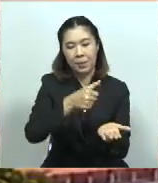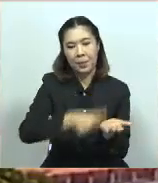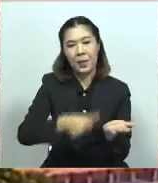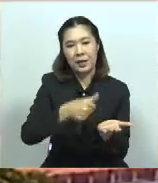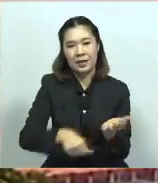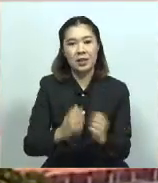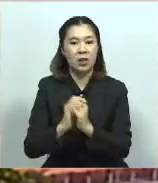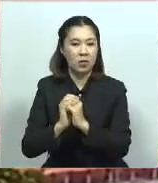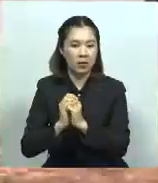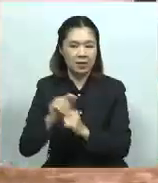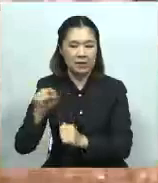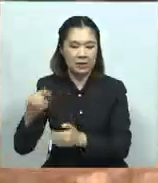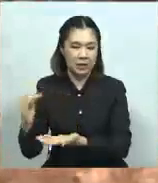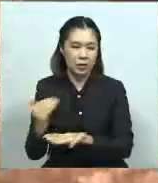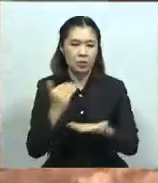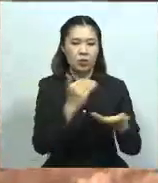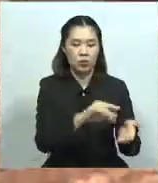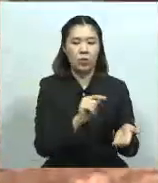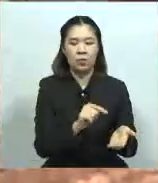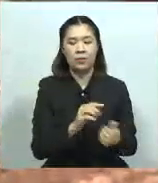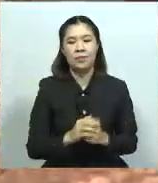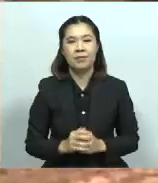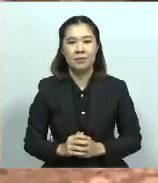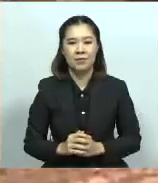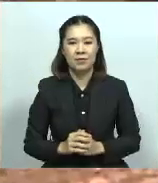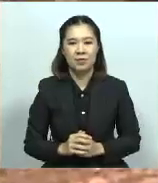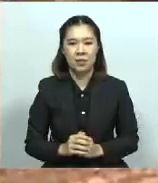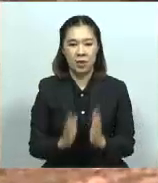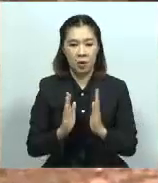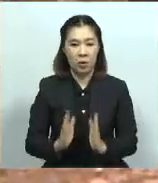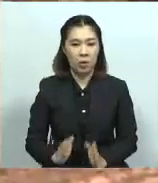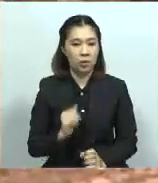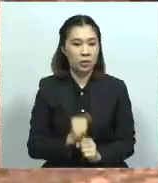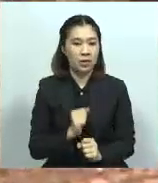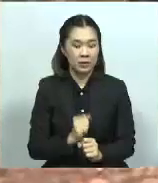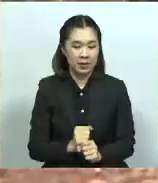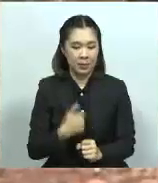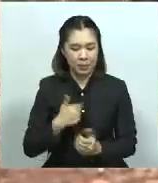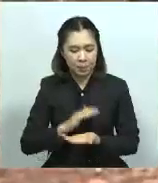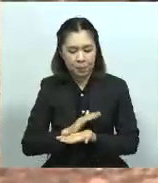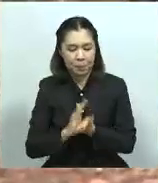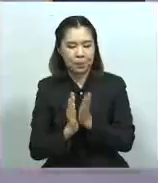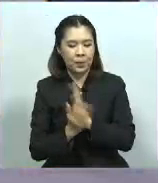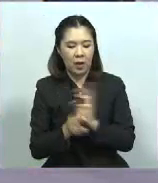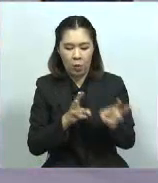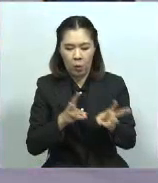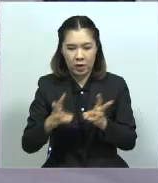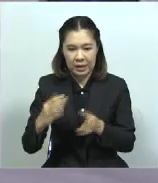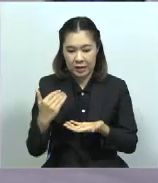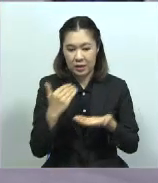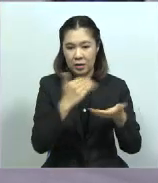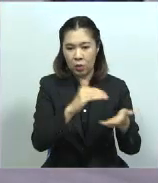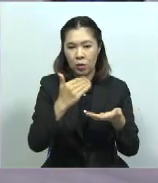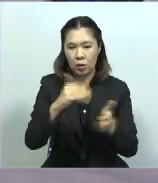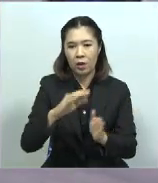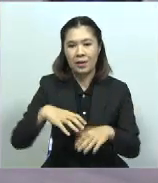ค้าจีนที่นำเข้าไปยังสหรัฐขณะที่ผู้ประกอบการก็เริ่มปรับตัวมองหาช่องทางการส่งออกไปยังตลาด